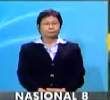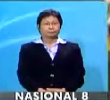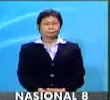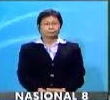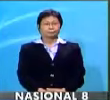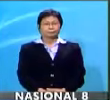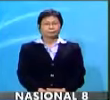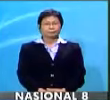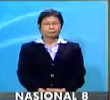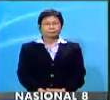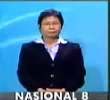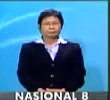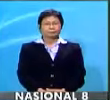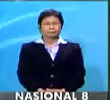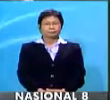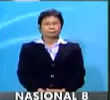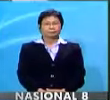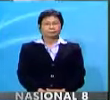rm15,000